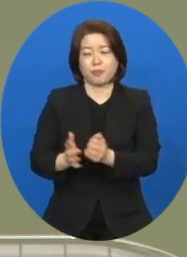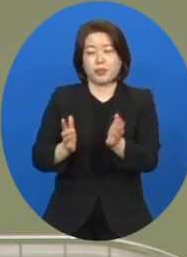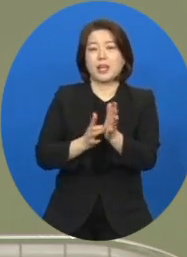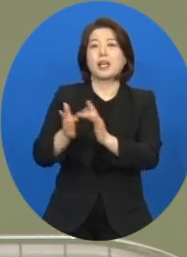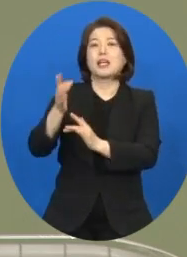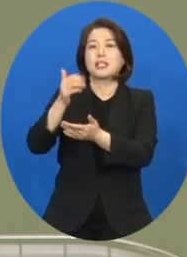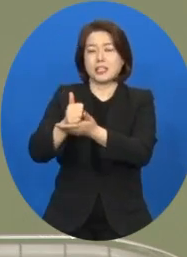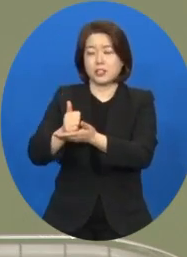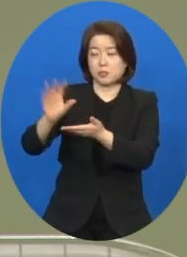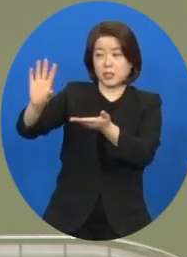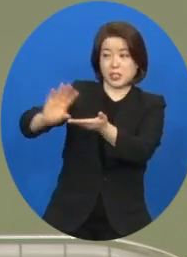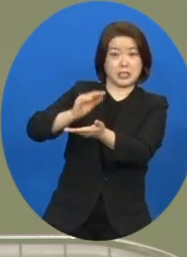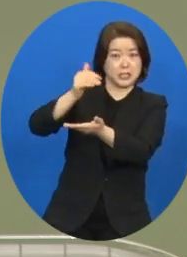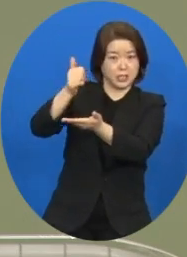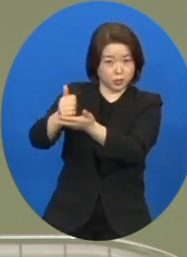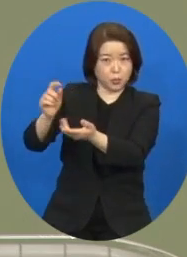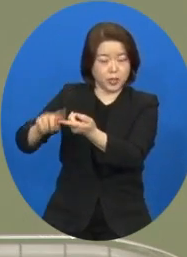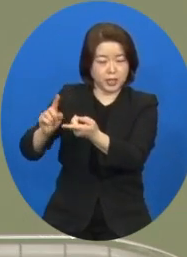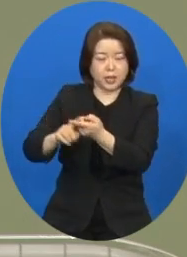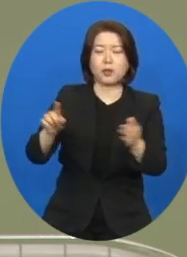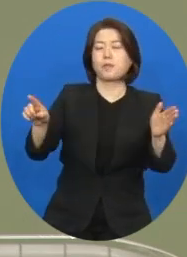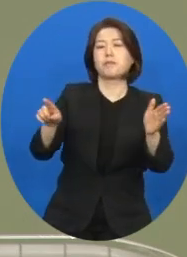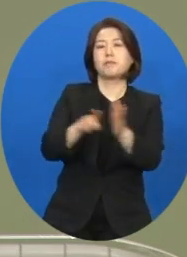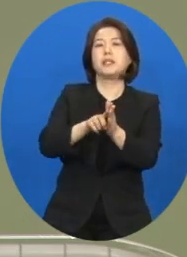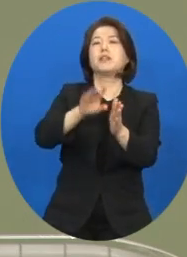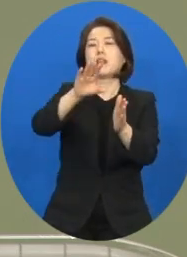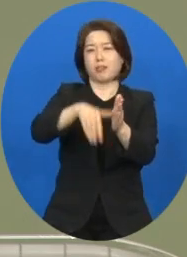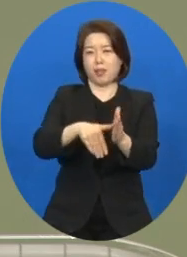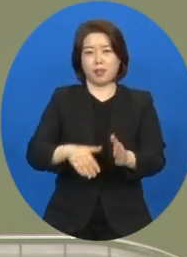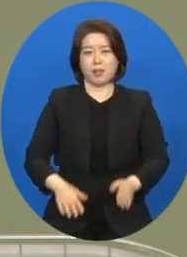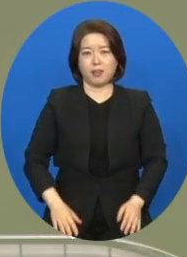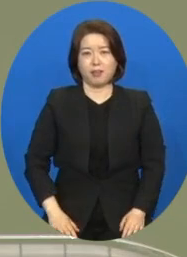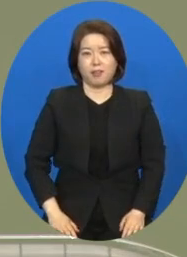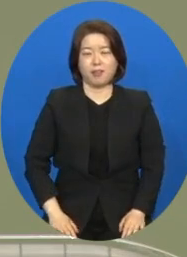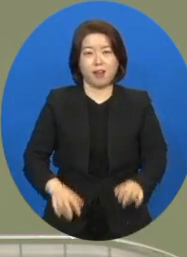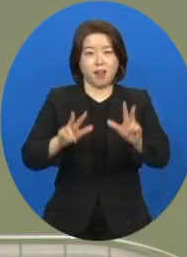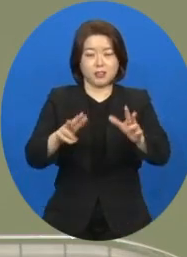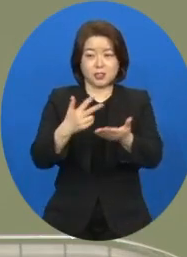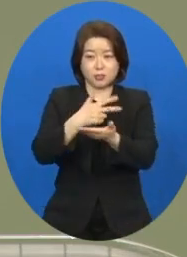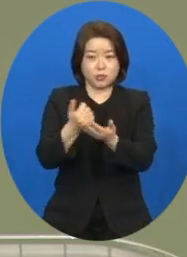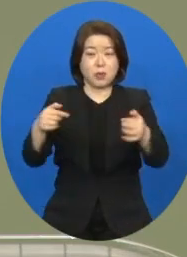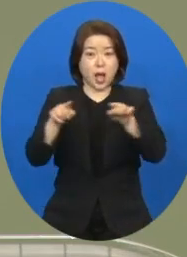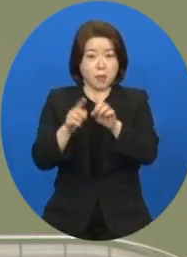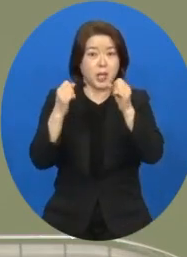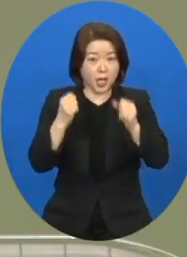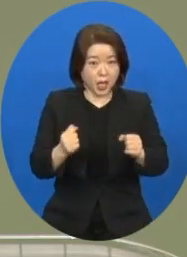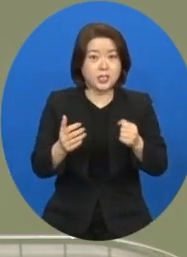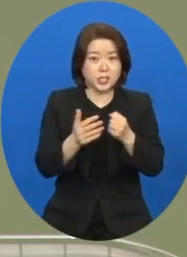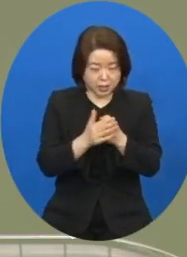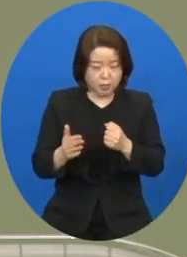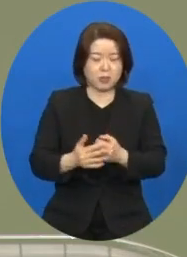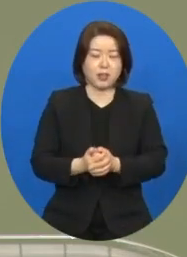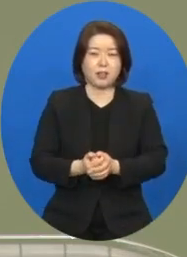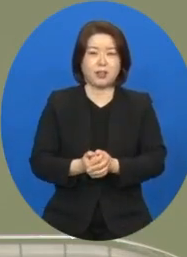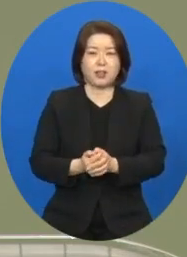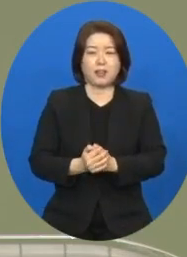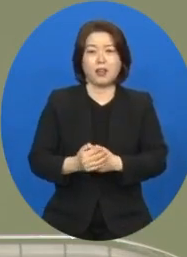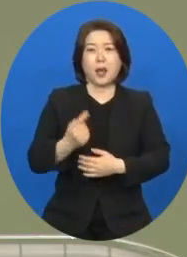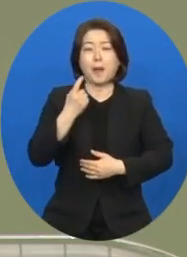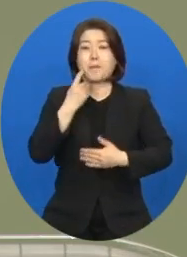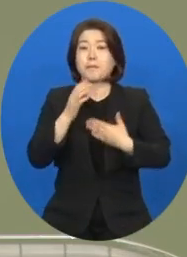예수님이 그리스도라는 것을 믿을 때라는 거예요. 지금 주님이 함께 계시니까. 만약에